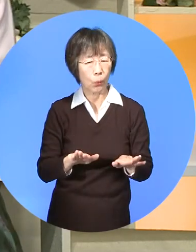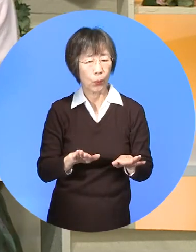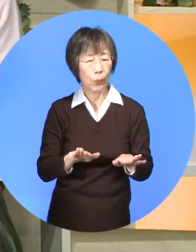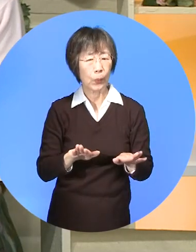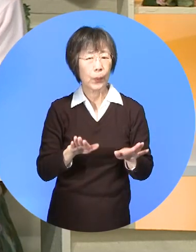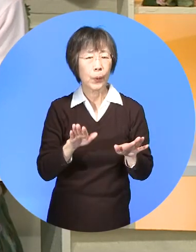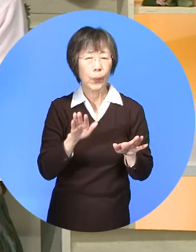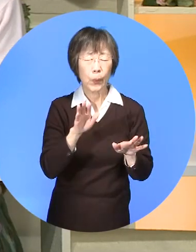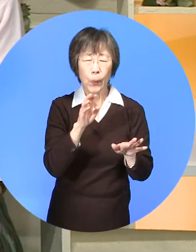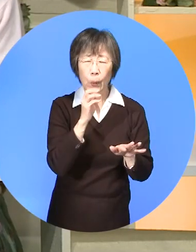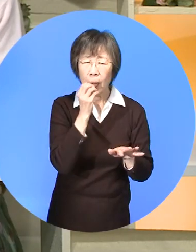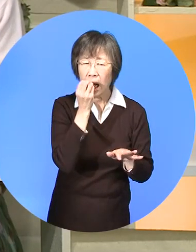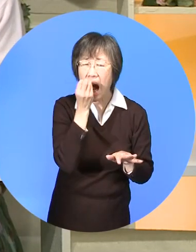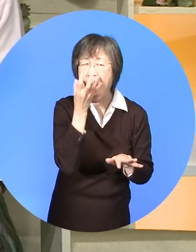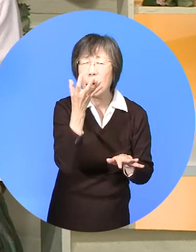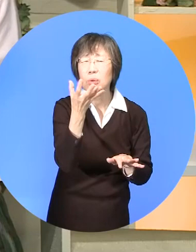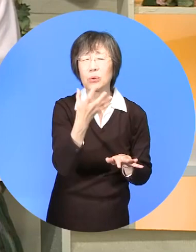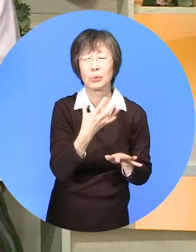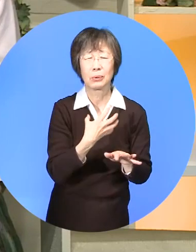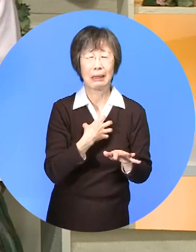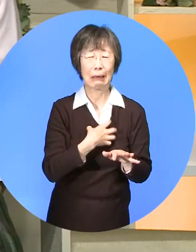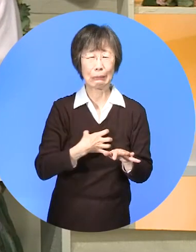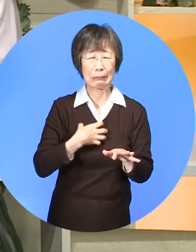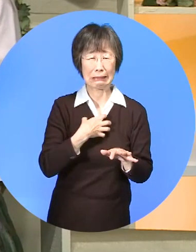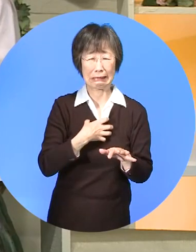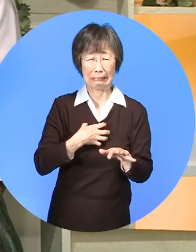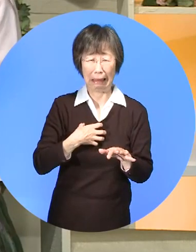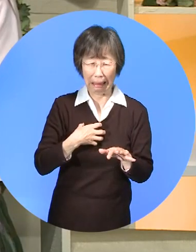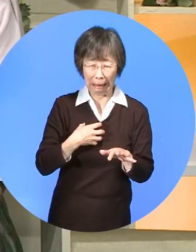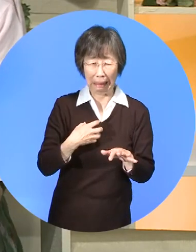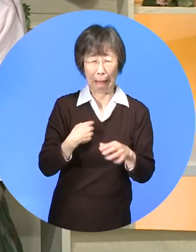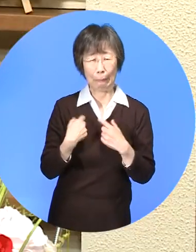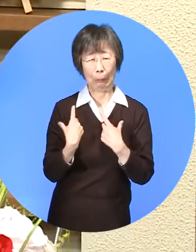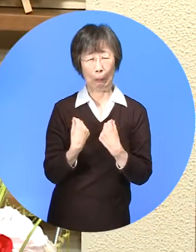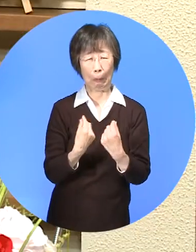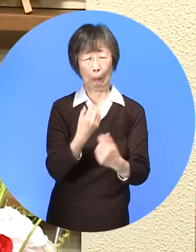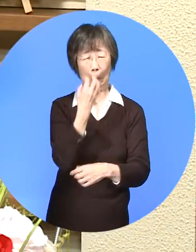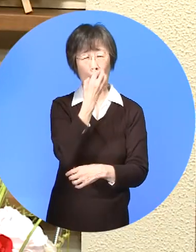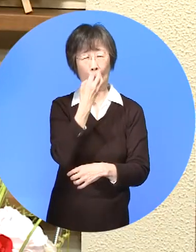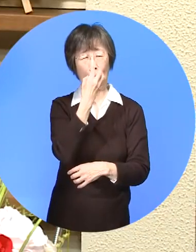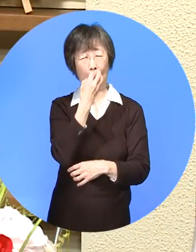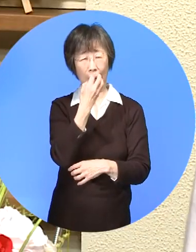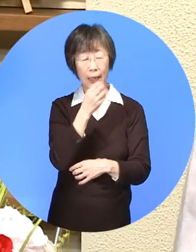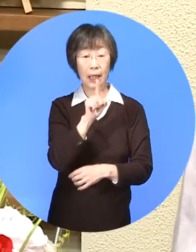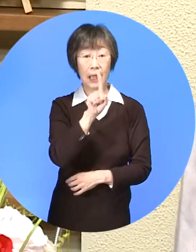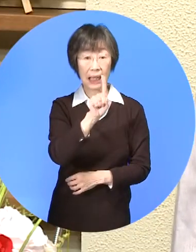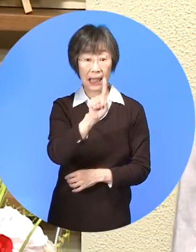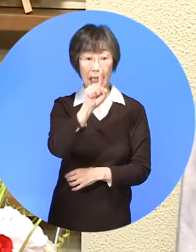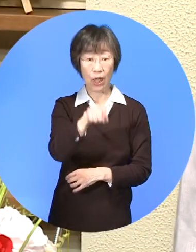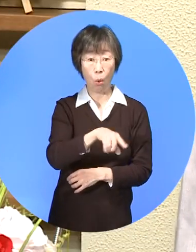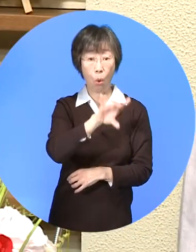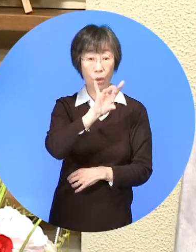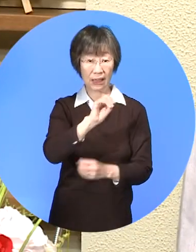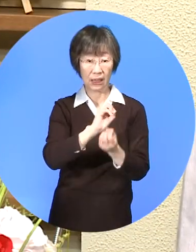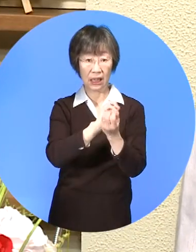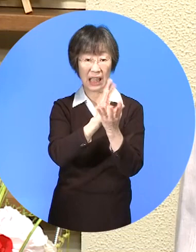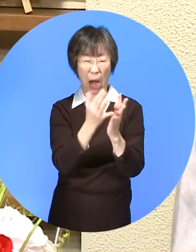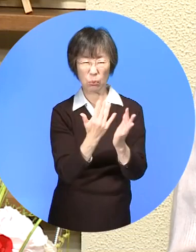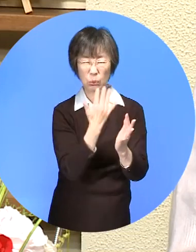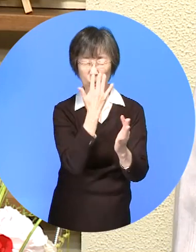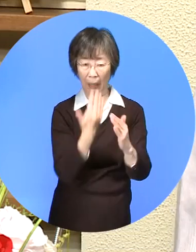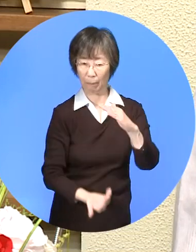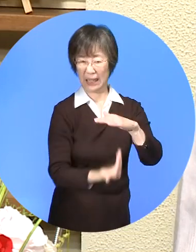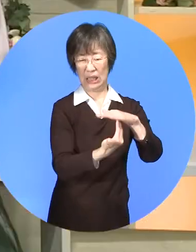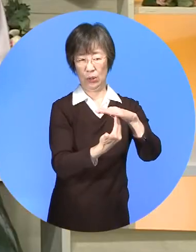花粉症はね、 僕結構大変でしたけれどもね、はい、この時期はなんかヒノキ花粉がピークということでね、皆さん十分ご